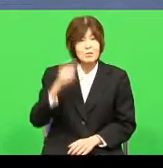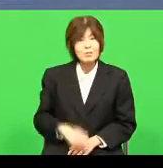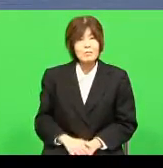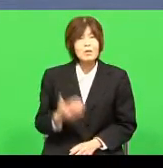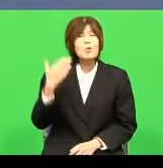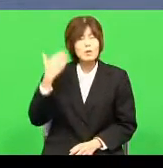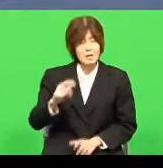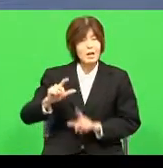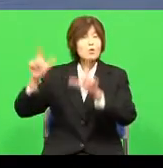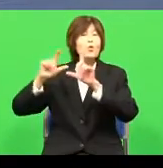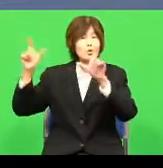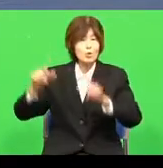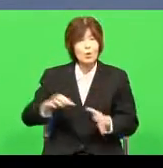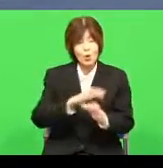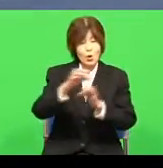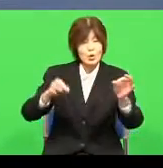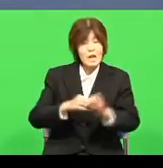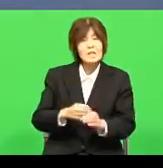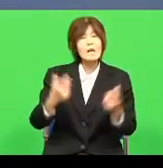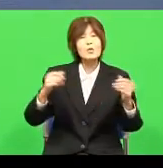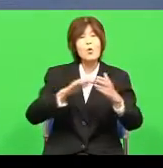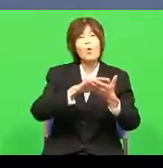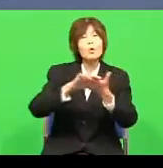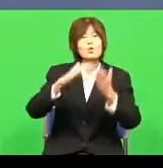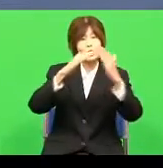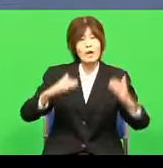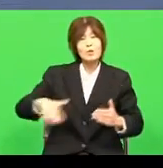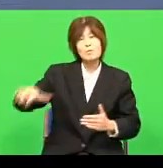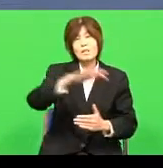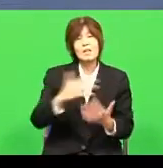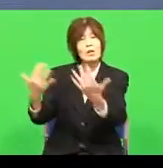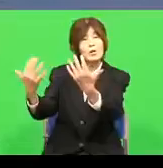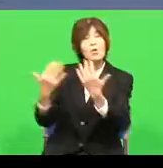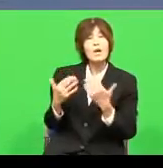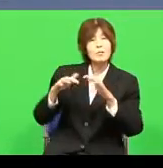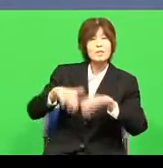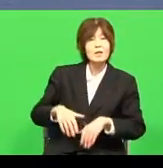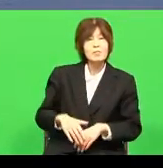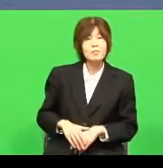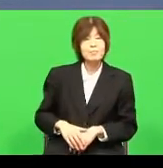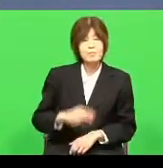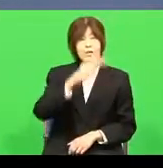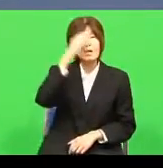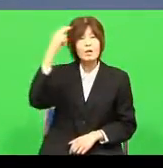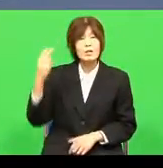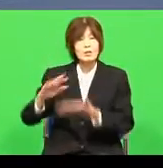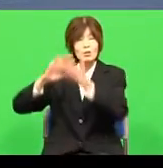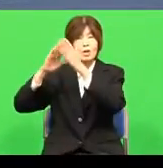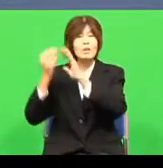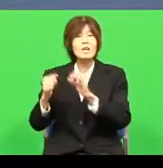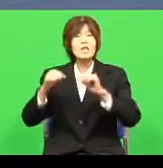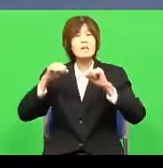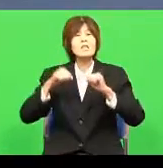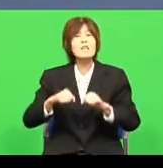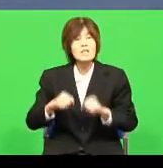感じもしますこの間人系の経済を入れるか皆さんがいらしたときもなかなか豊山県が元気になりますねと